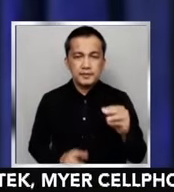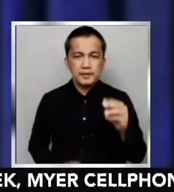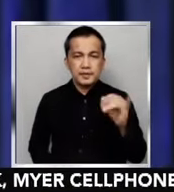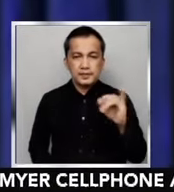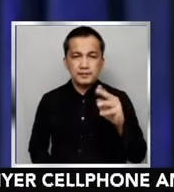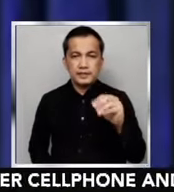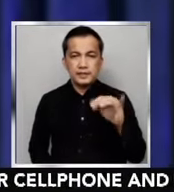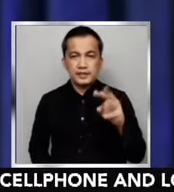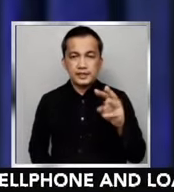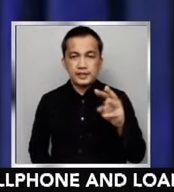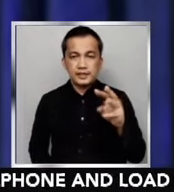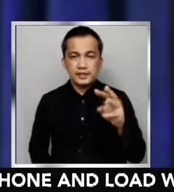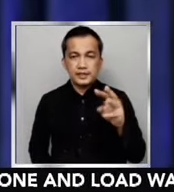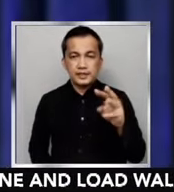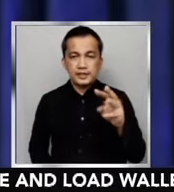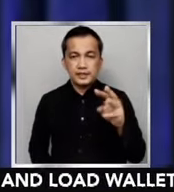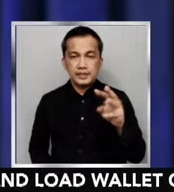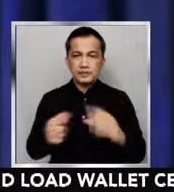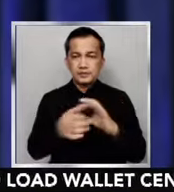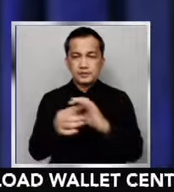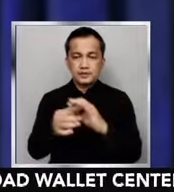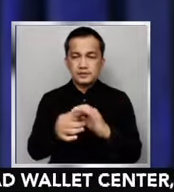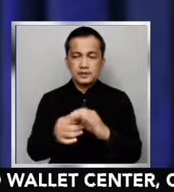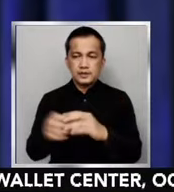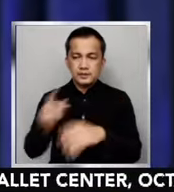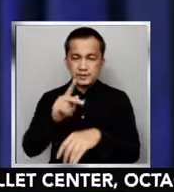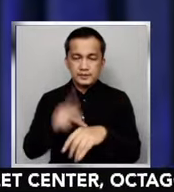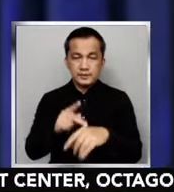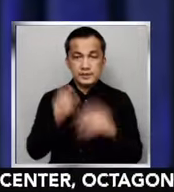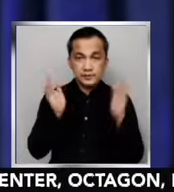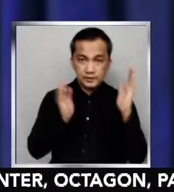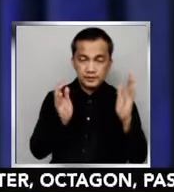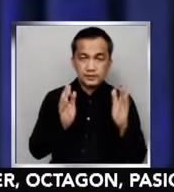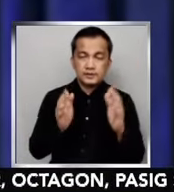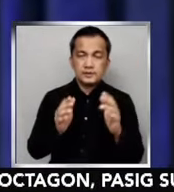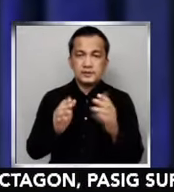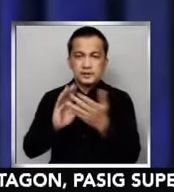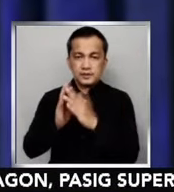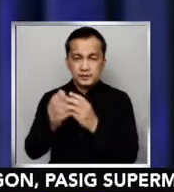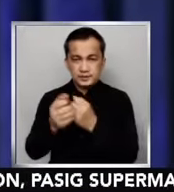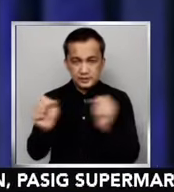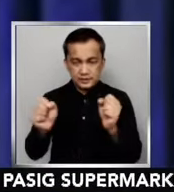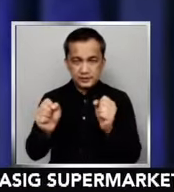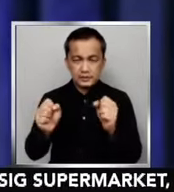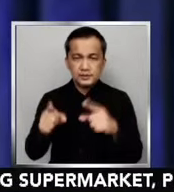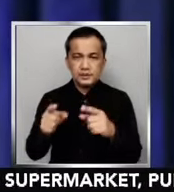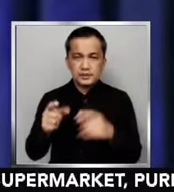sa pagpapatibay ng ugnayan ng Pilipinas at Malaysia sa peace security trade at